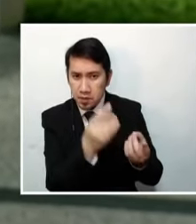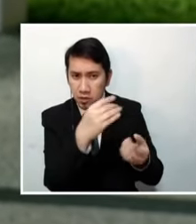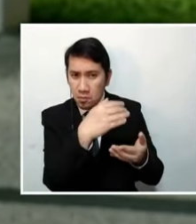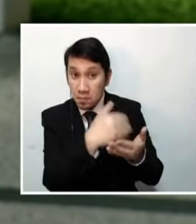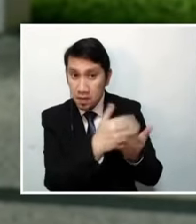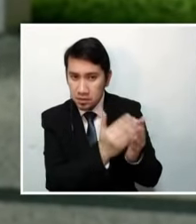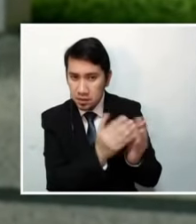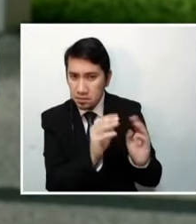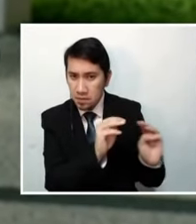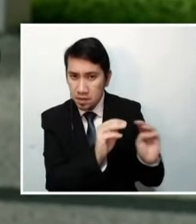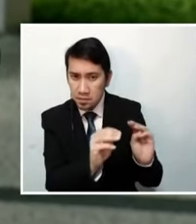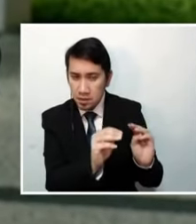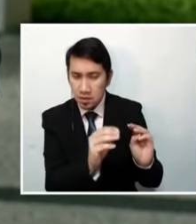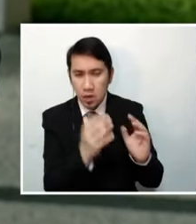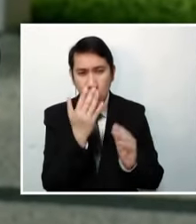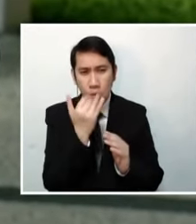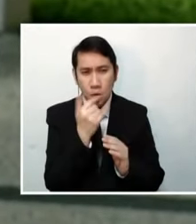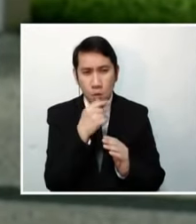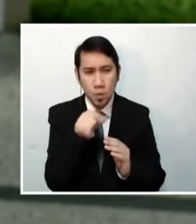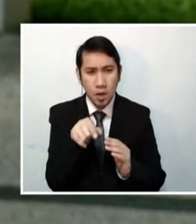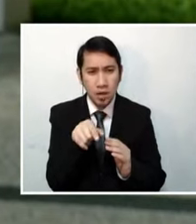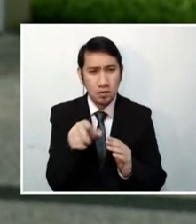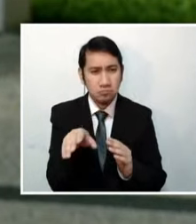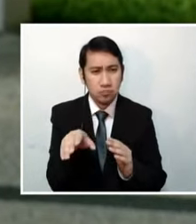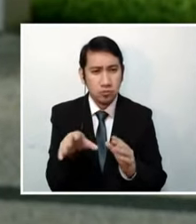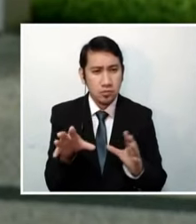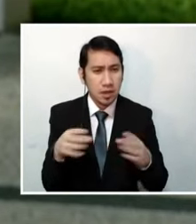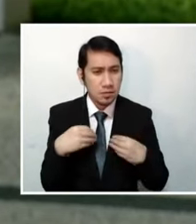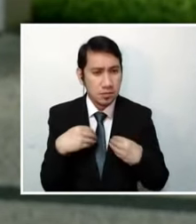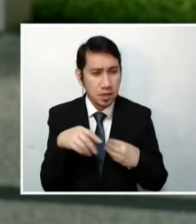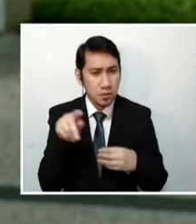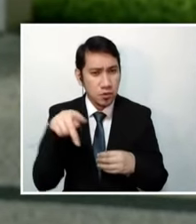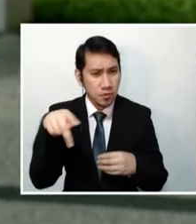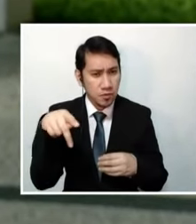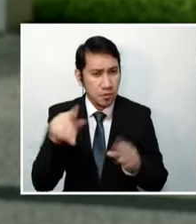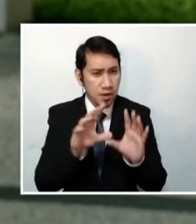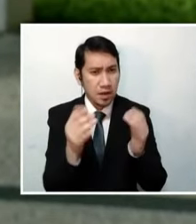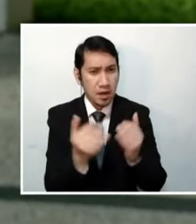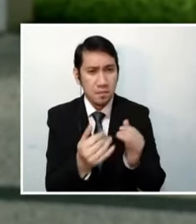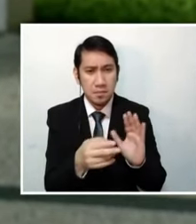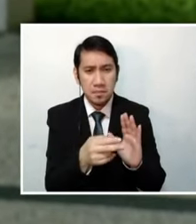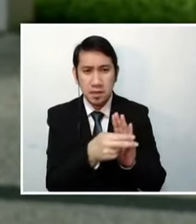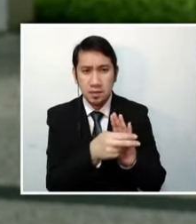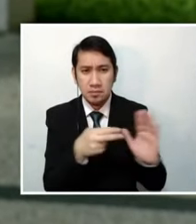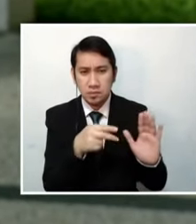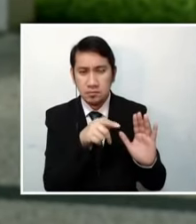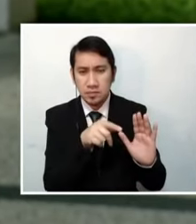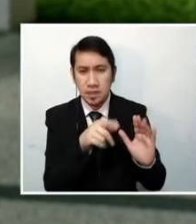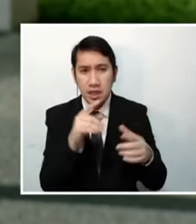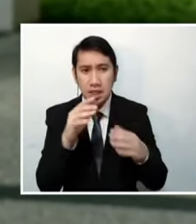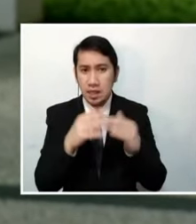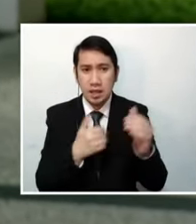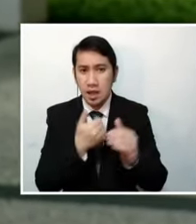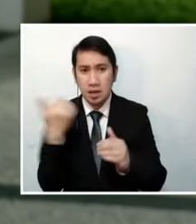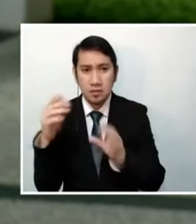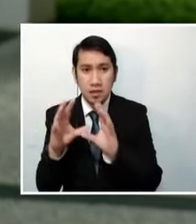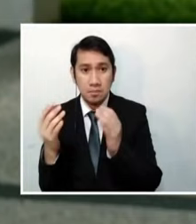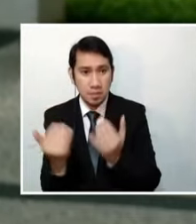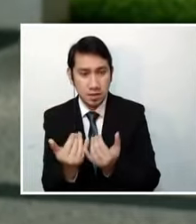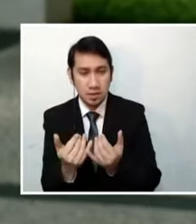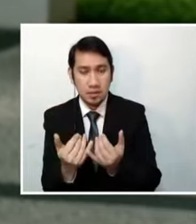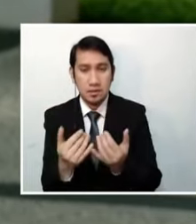ang Pharmaceutical Corporation kaysa sa mga lokal na supplier ng face mask. Kumilos naman ang Senado